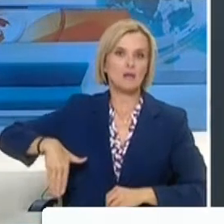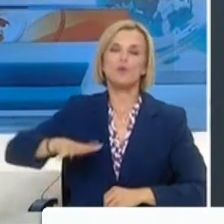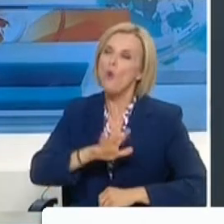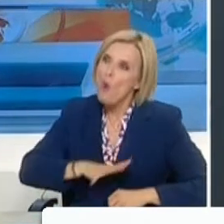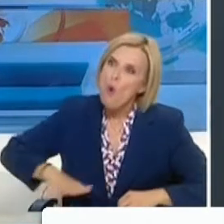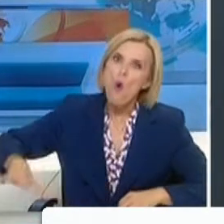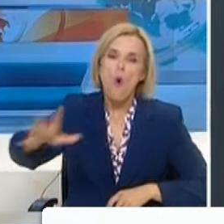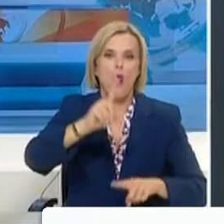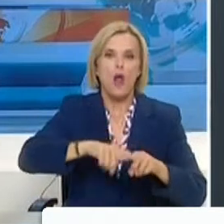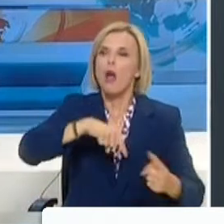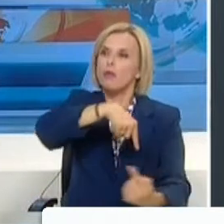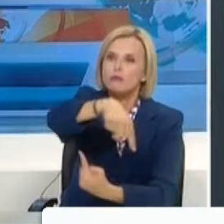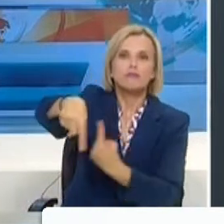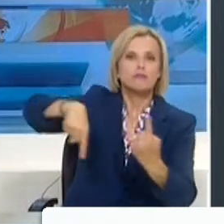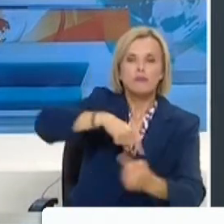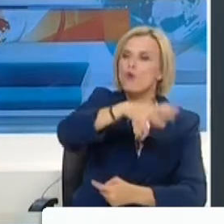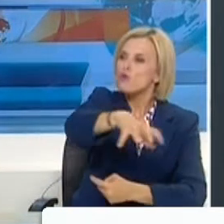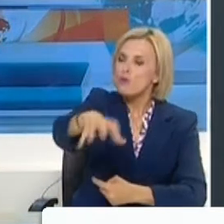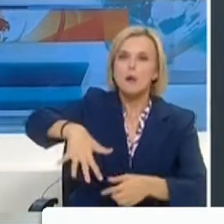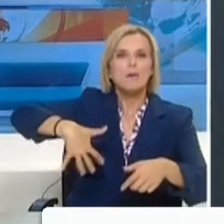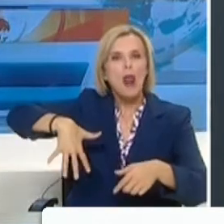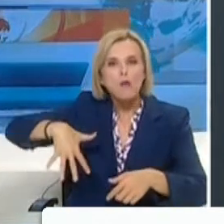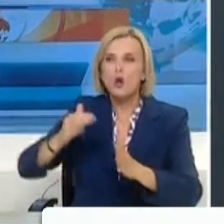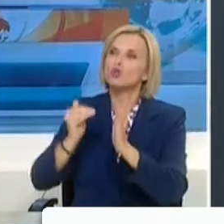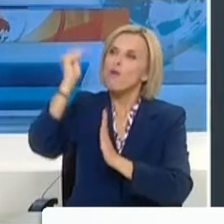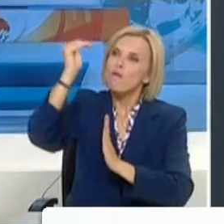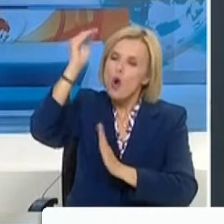Ελλάδα μεταξύ νομών και περιφερειακών ενωτήτων.